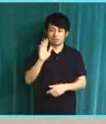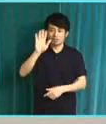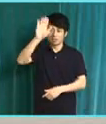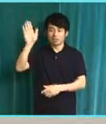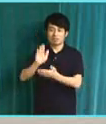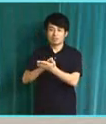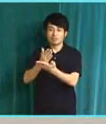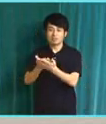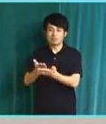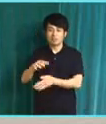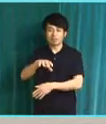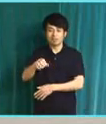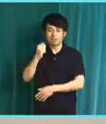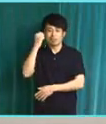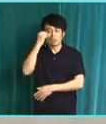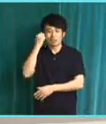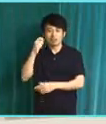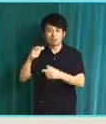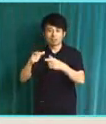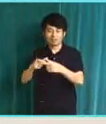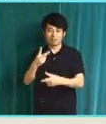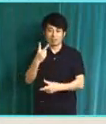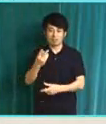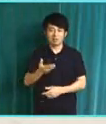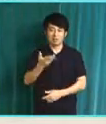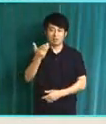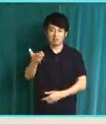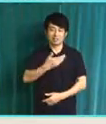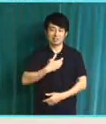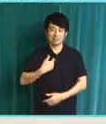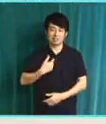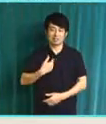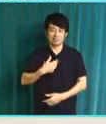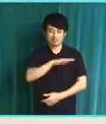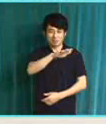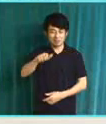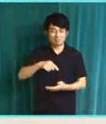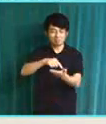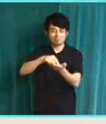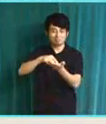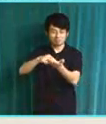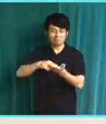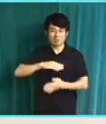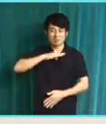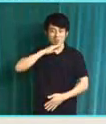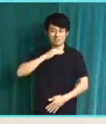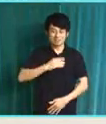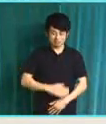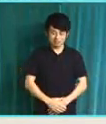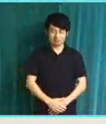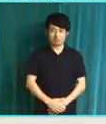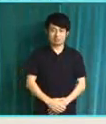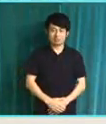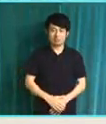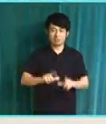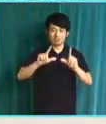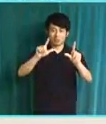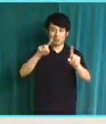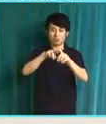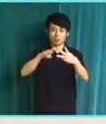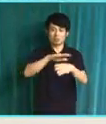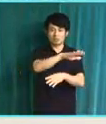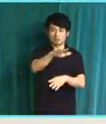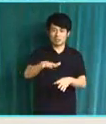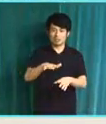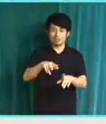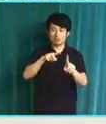し上げます。 はい、それは嬉しいですね。 たくさんのご応募お待ちしております。 はい、広報小田原、この時間は小